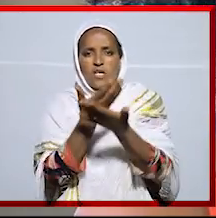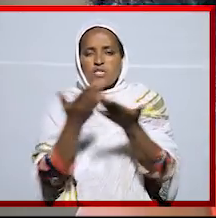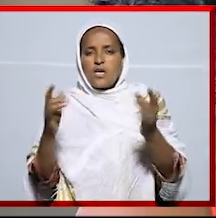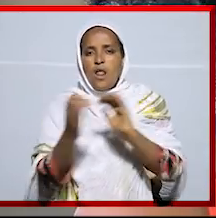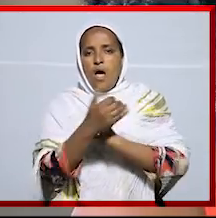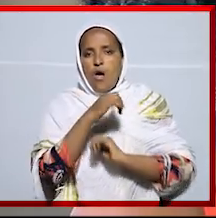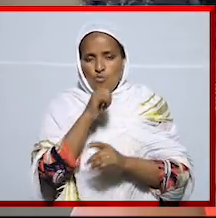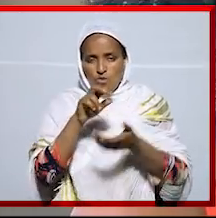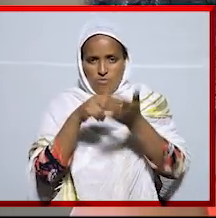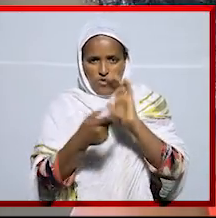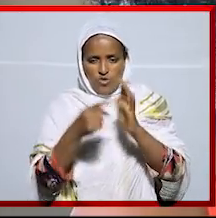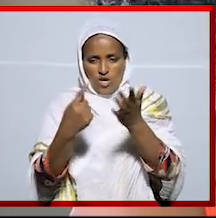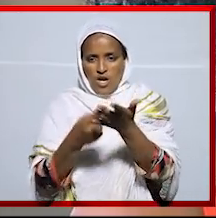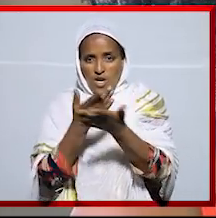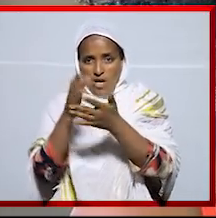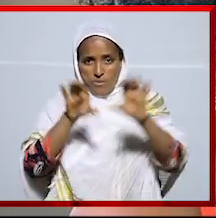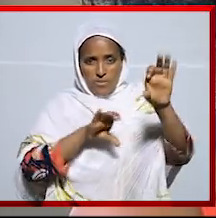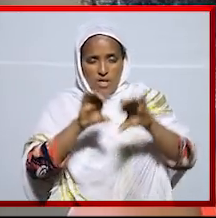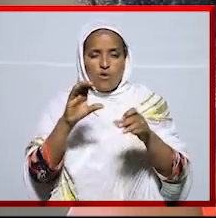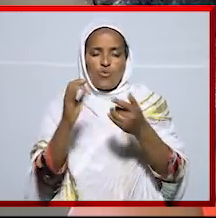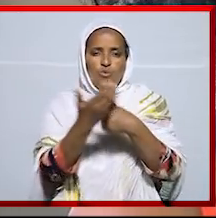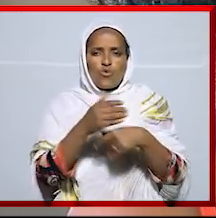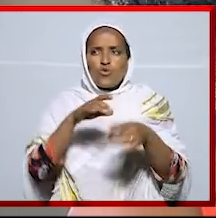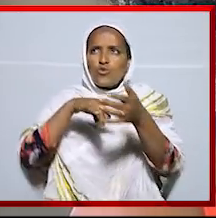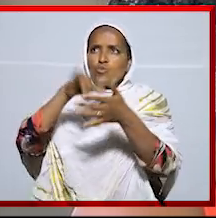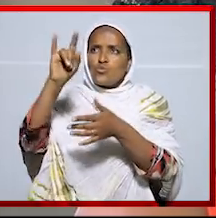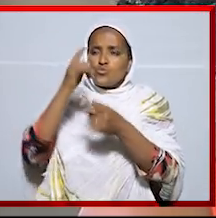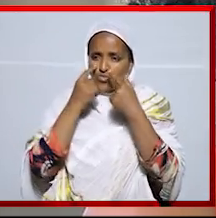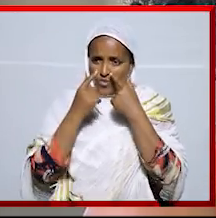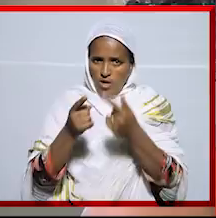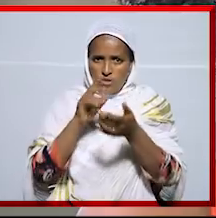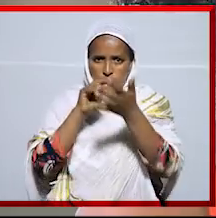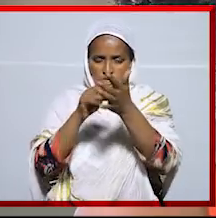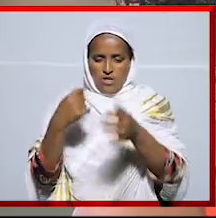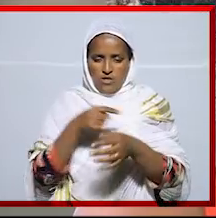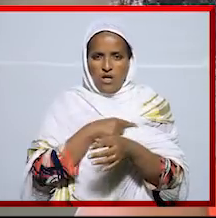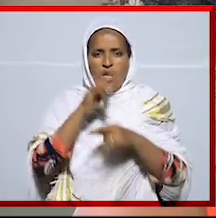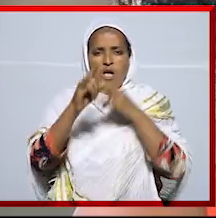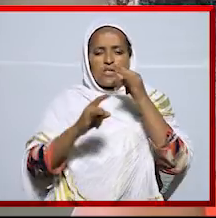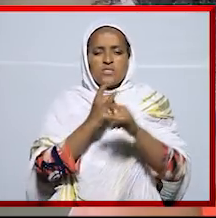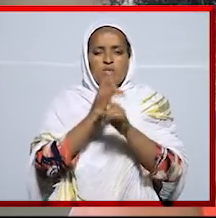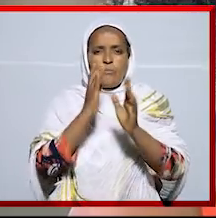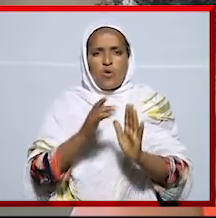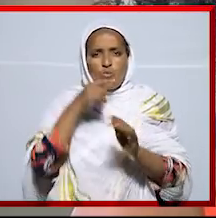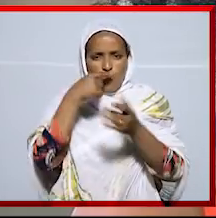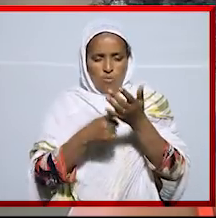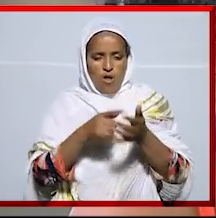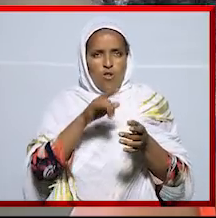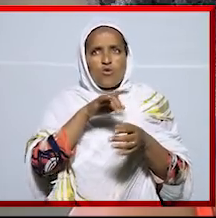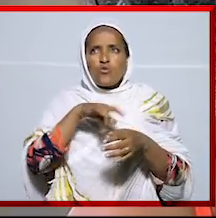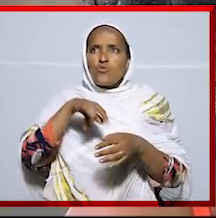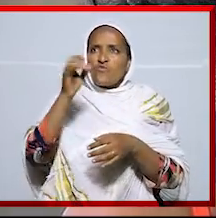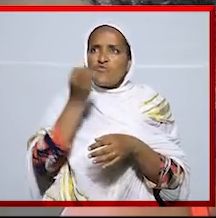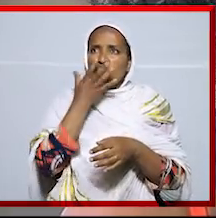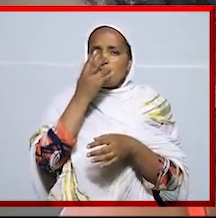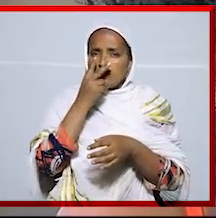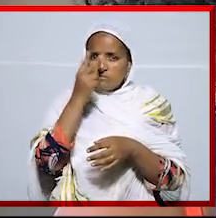የሚጋጭ ነገር አይሆንም ማለት ነው ይሄን ነገር የምታደርግ እኮ የውጮቹን ያያየ ለምሳሌኛ ጋር ዘመናዊነት ይባላል የውጮቹን